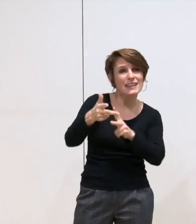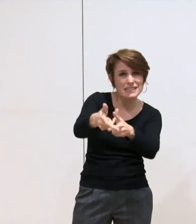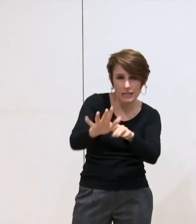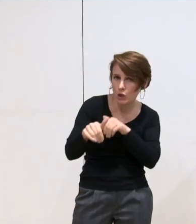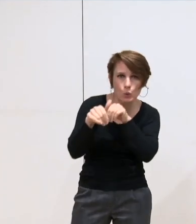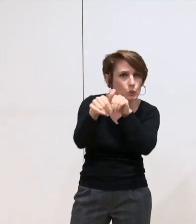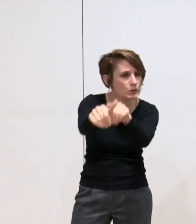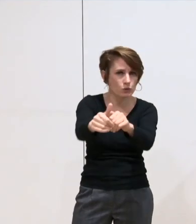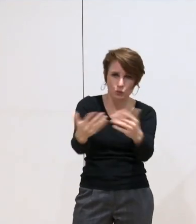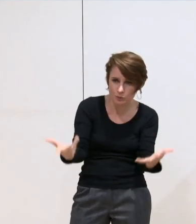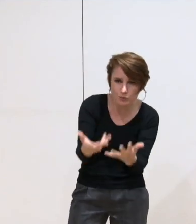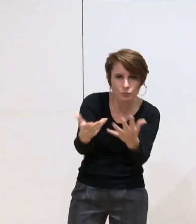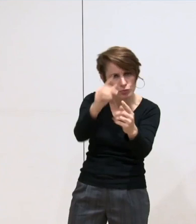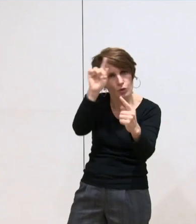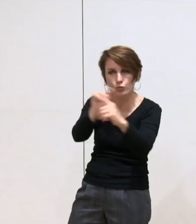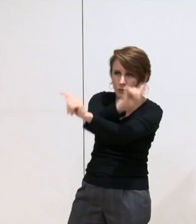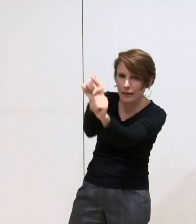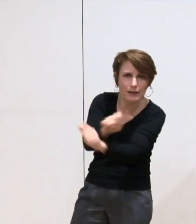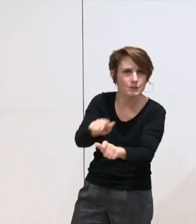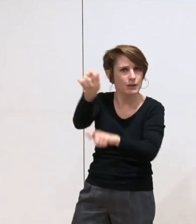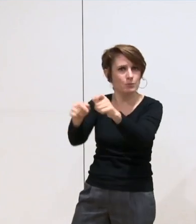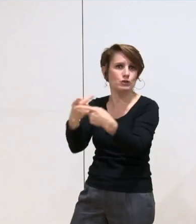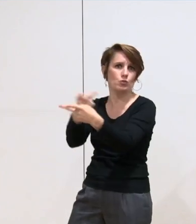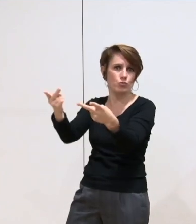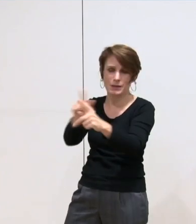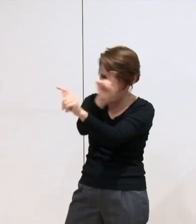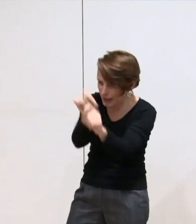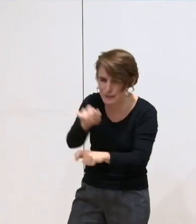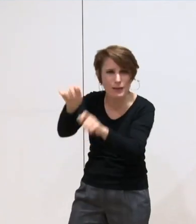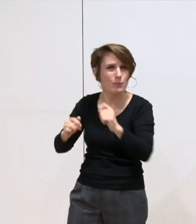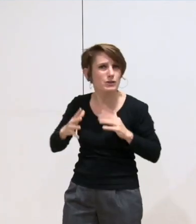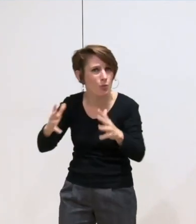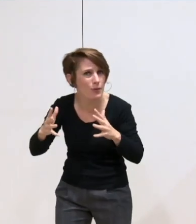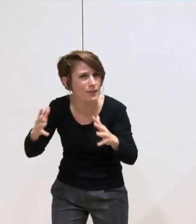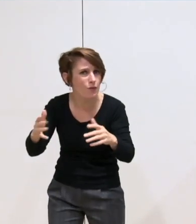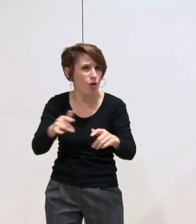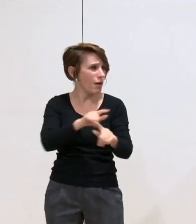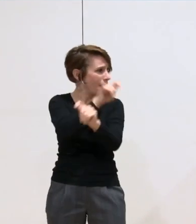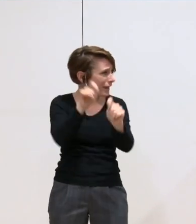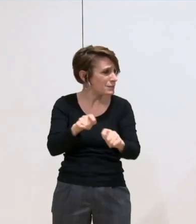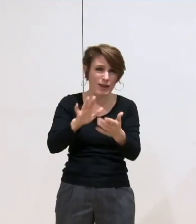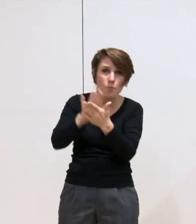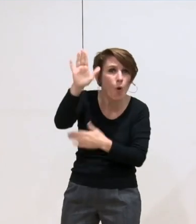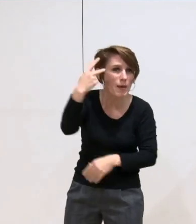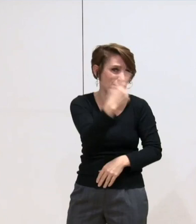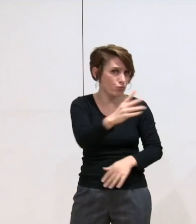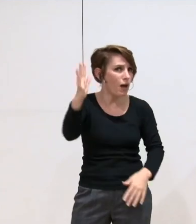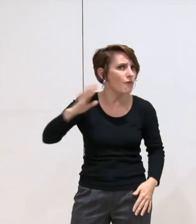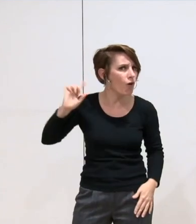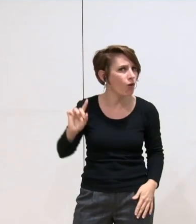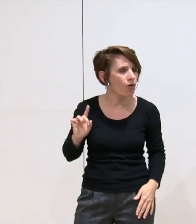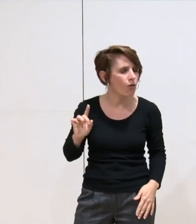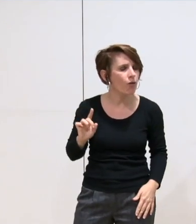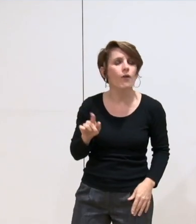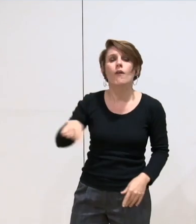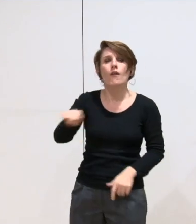par respect pour son public, par respect pour ses bénévoles, par respect pour vos engagements électoraux. Les membres de ces comités ne